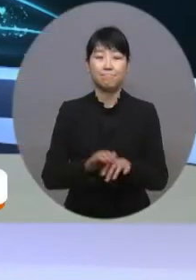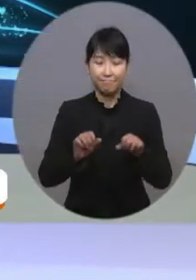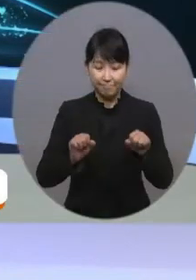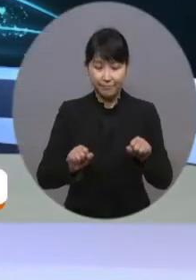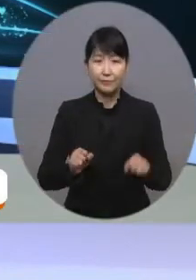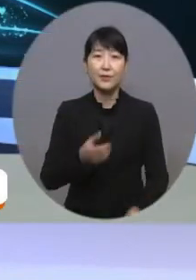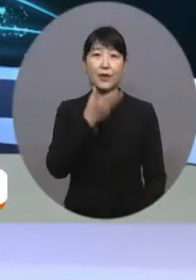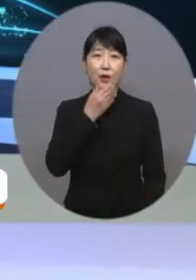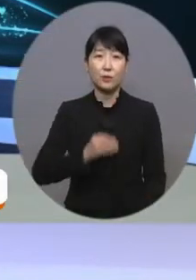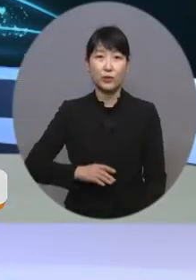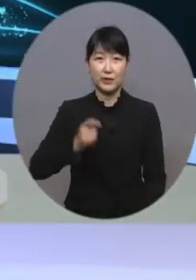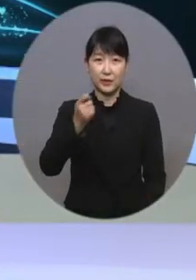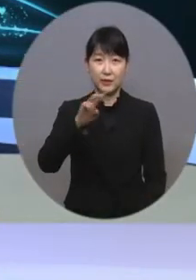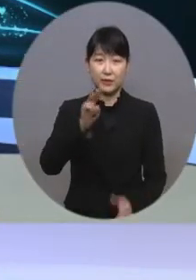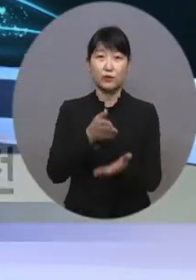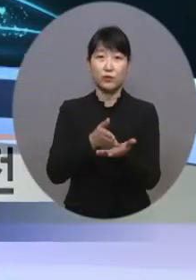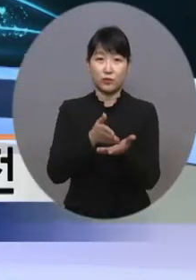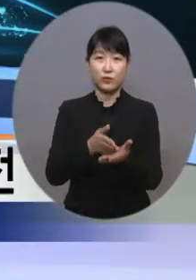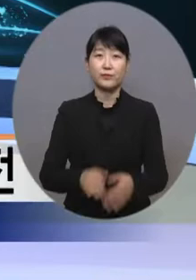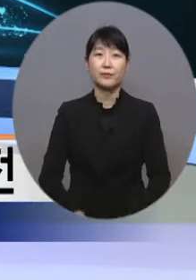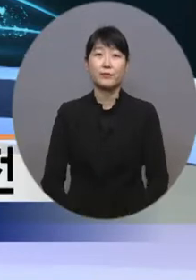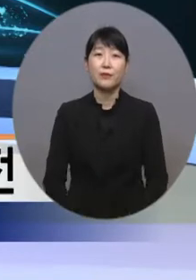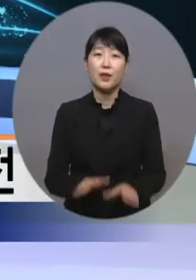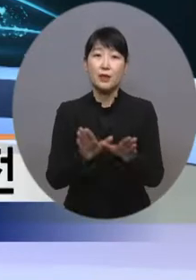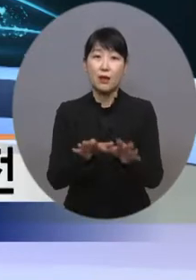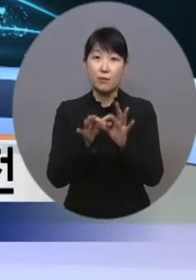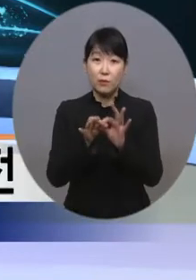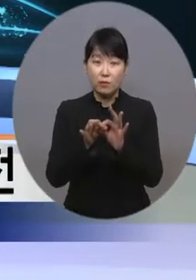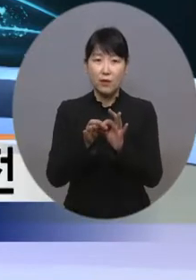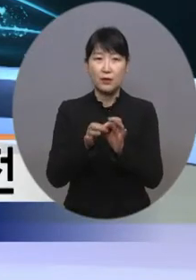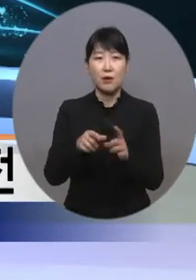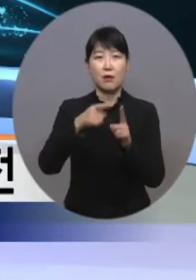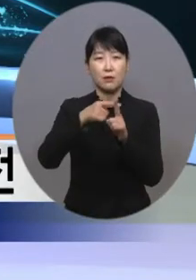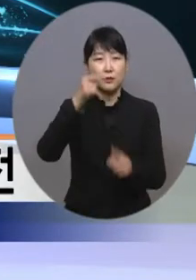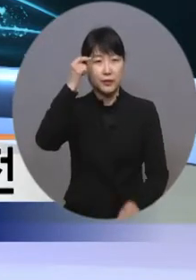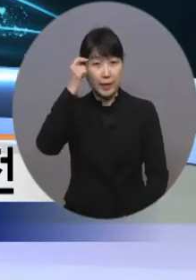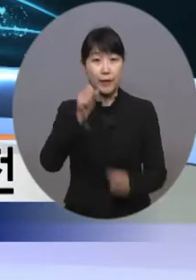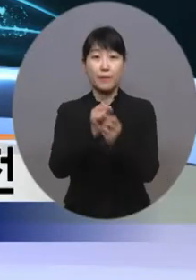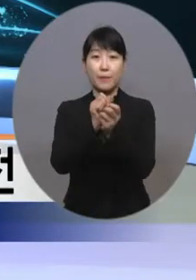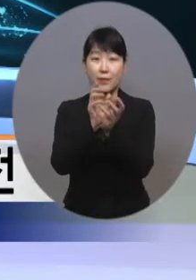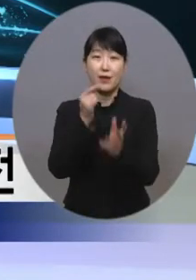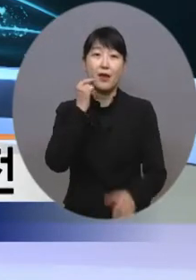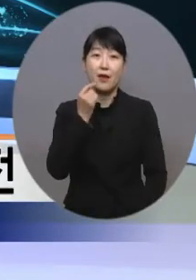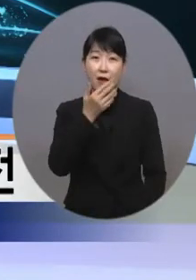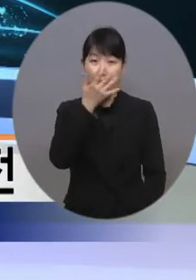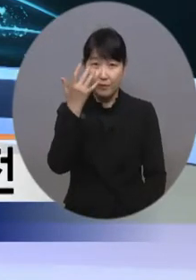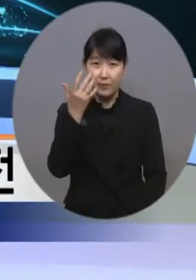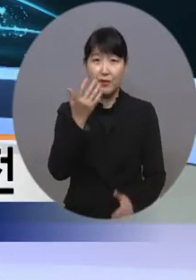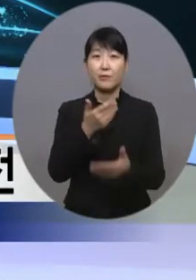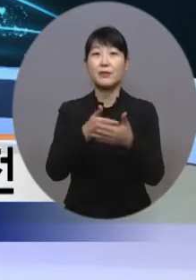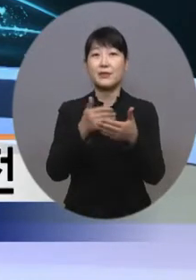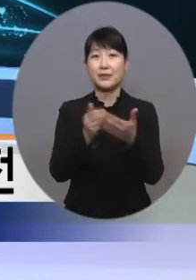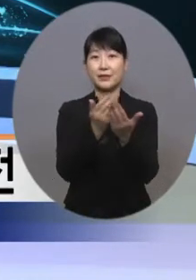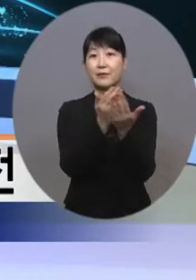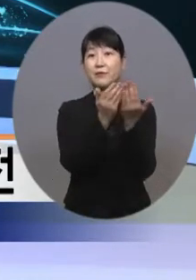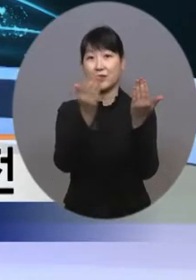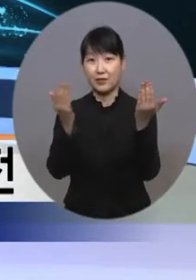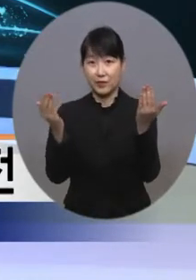여러분 안녕하십니까? 복지TV 뉴스입니다. 나비를 통해 긍정에서 피어나는 아름다움을 작품으로 표현한 전시가